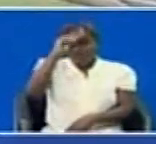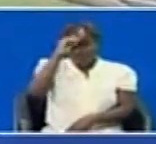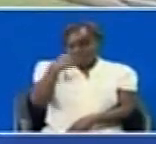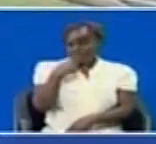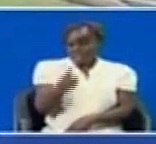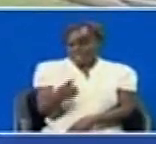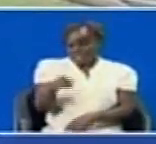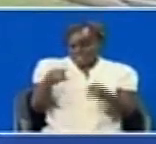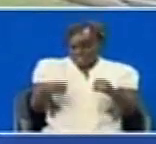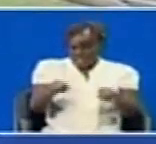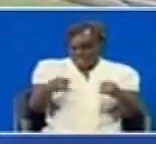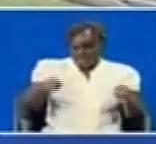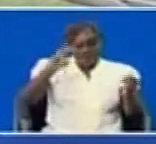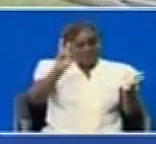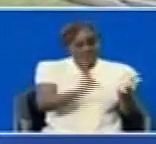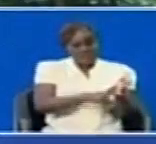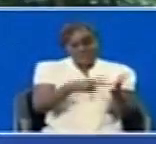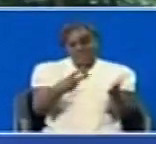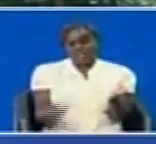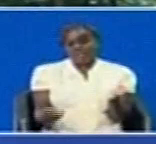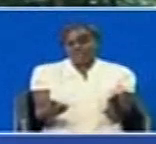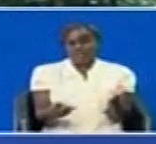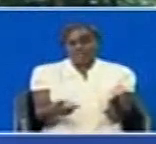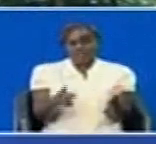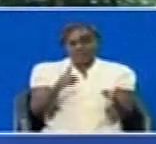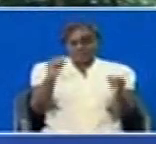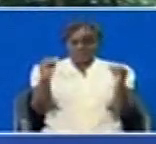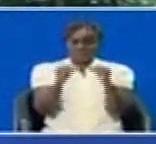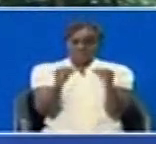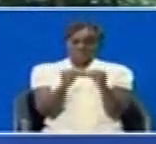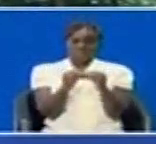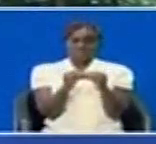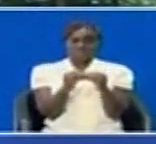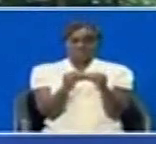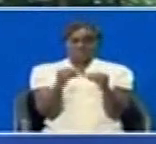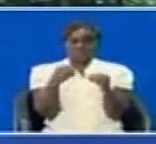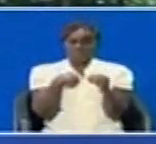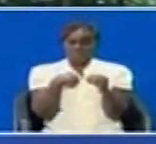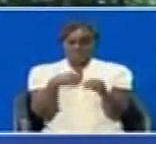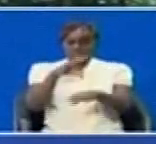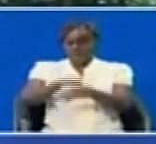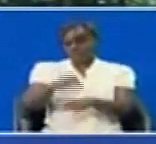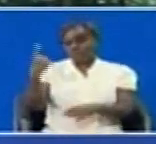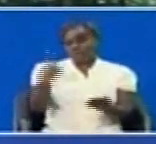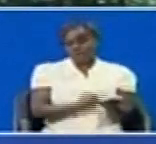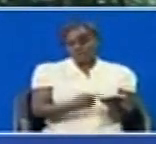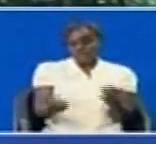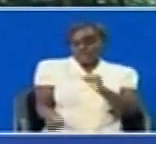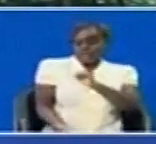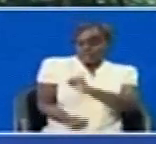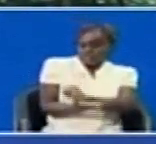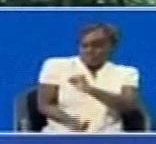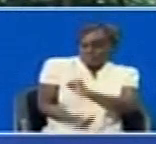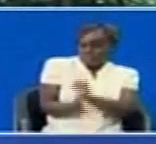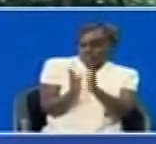jitihada zake hazikufua dafu. Tulikutana tu, nikamchukua tukakaa naye 1 week, akanieleza story